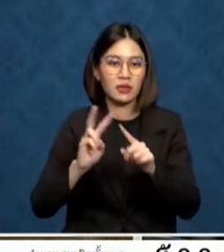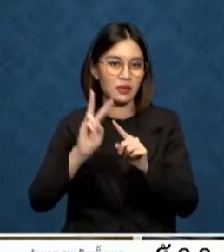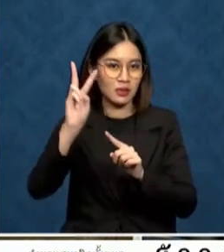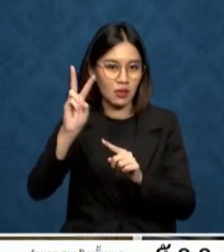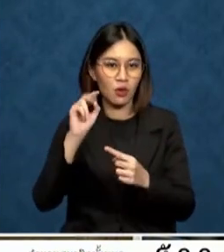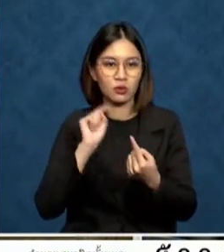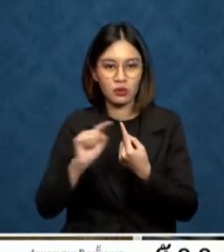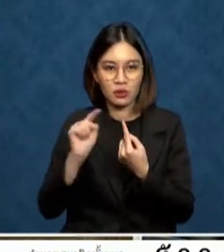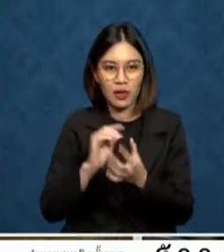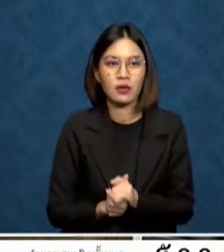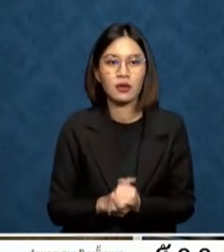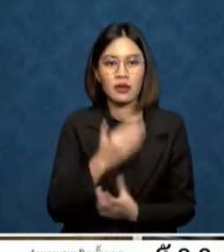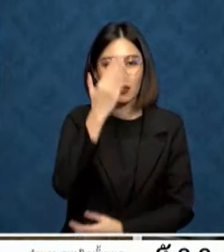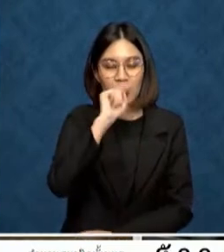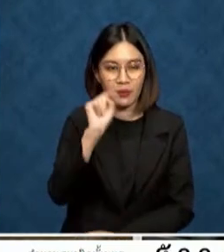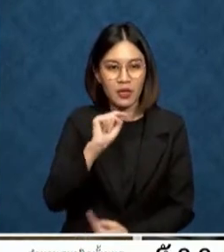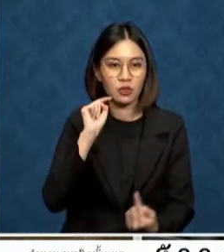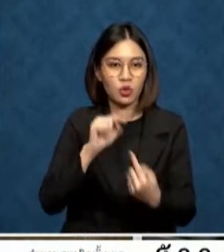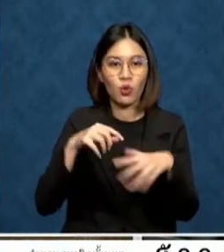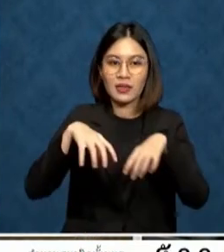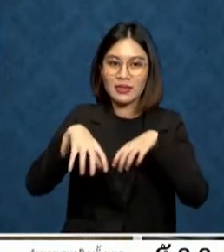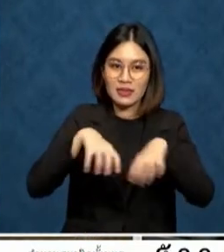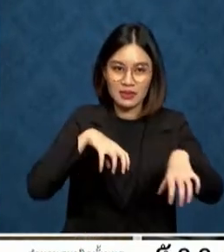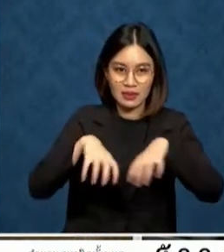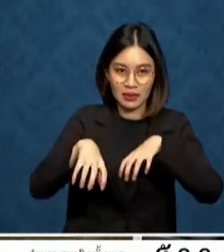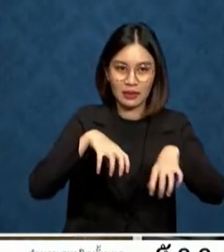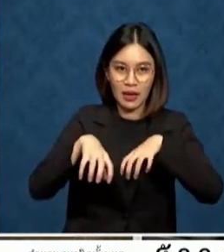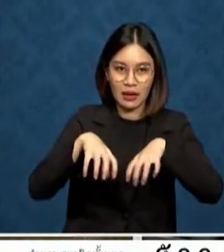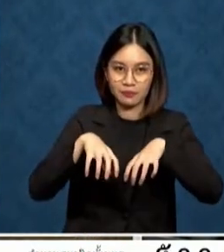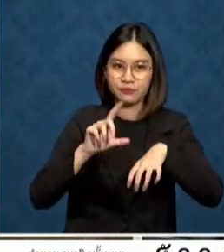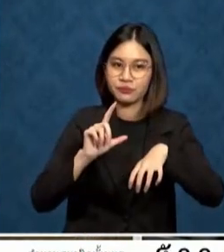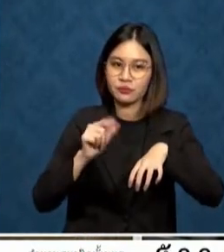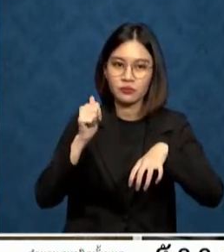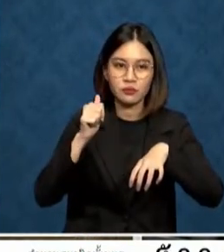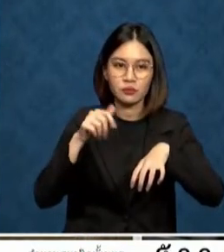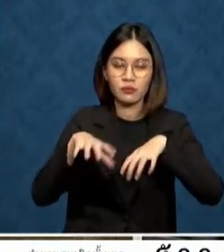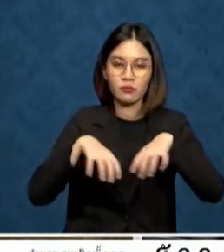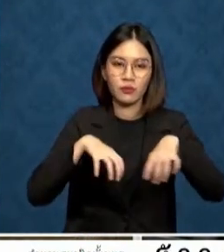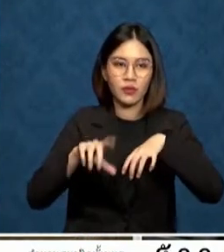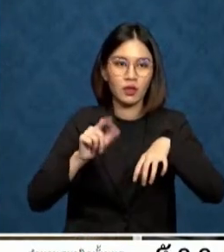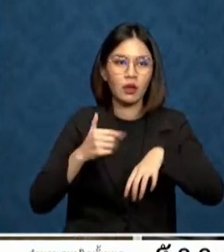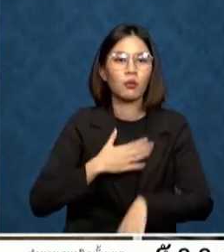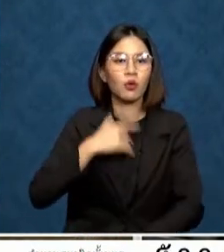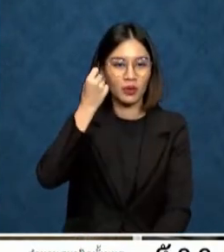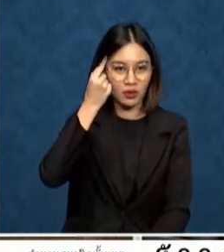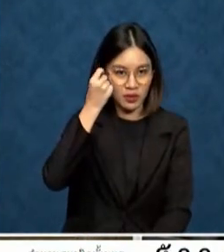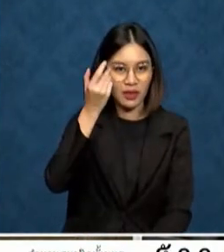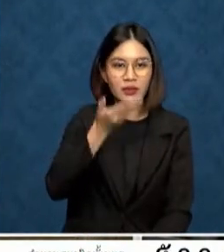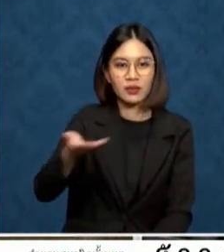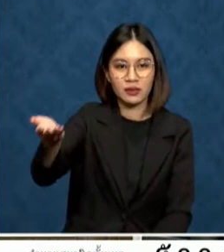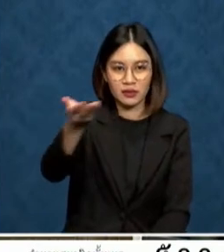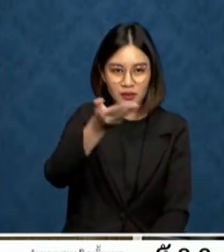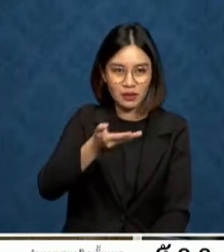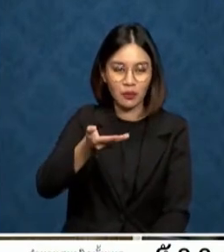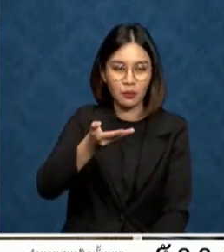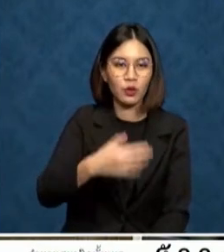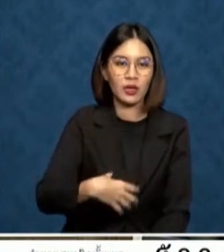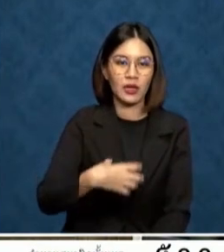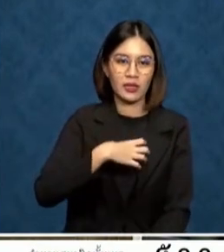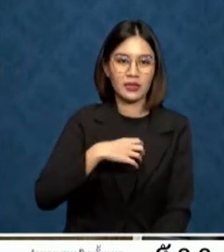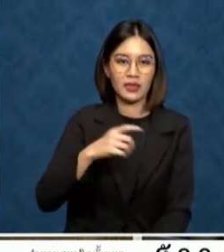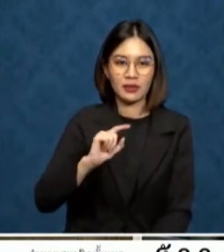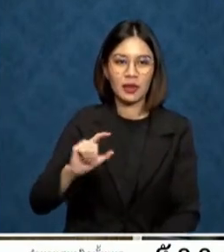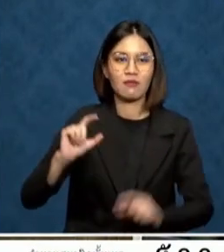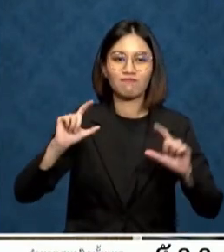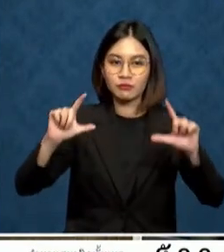คือหลงทางเพราะท่านเน้นจัดงานเป็นหลักแน่นอนครับผมเข้าใจพวกท่านนะครับว่าท่านต้องการมี